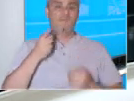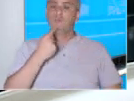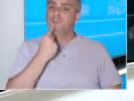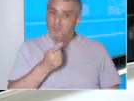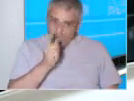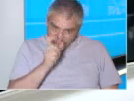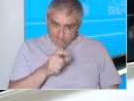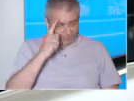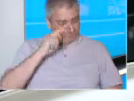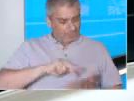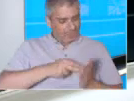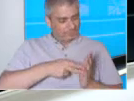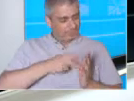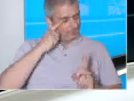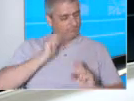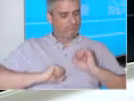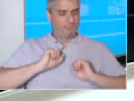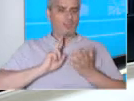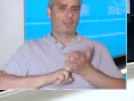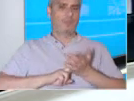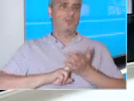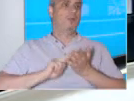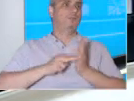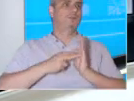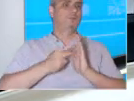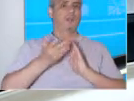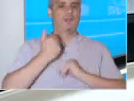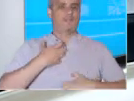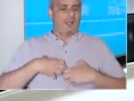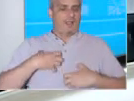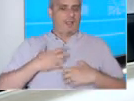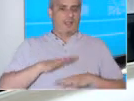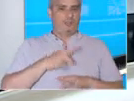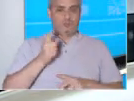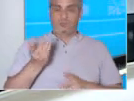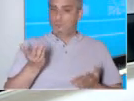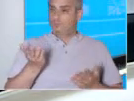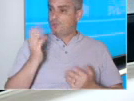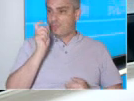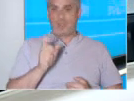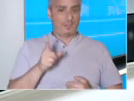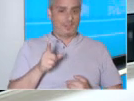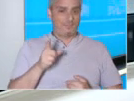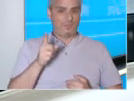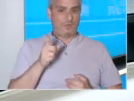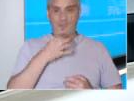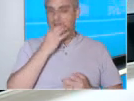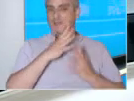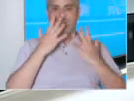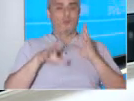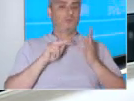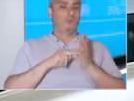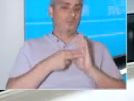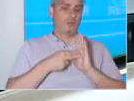אומר שהאיש אסטרטגית נוהג, נכון? האסטרטגיה אצלו זה לפני האמוציות. בואי, אבל עוד אדם שהוא החידה הגדולה של